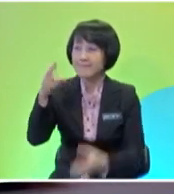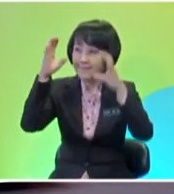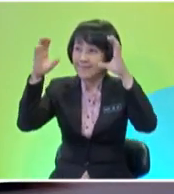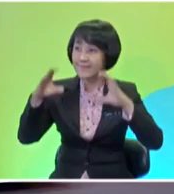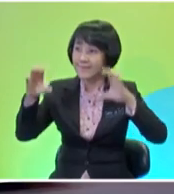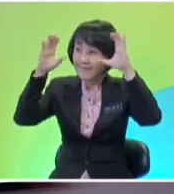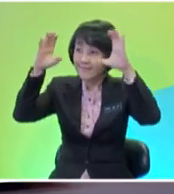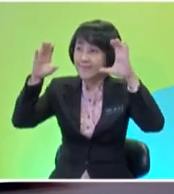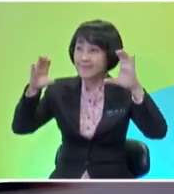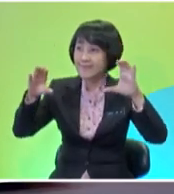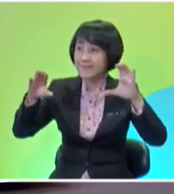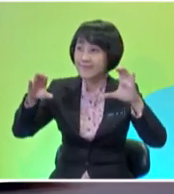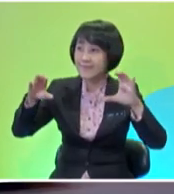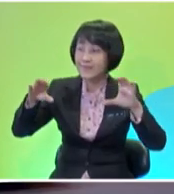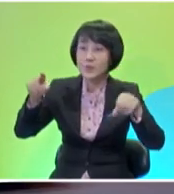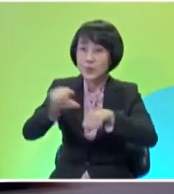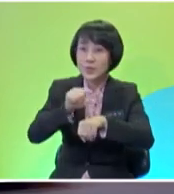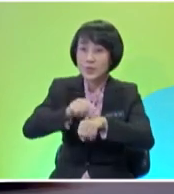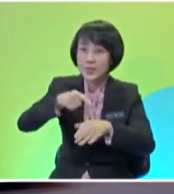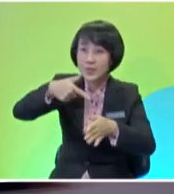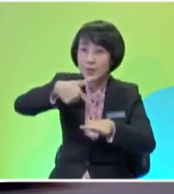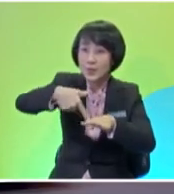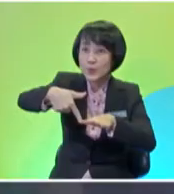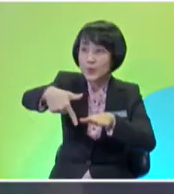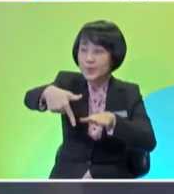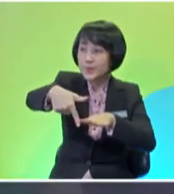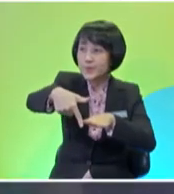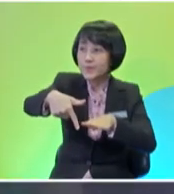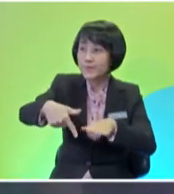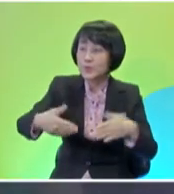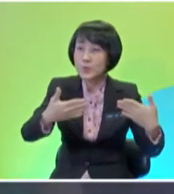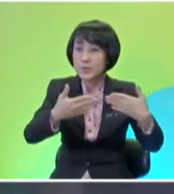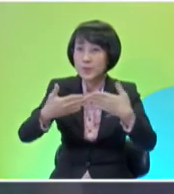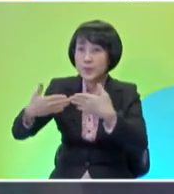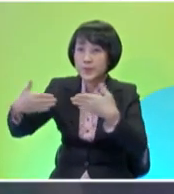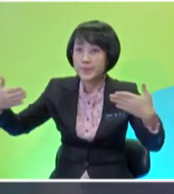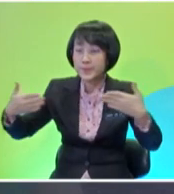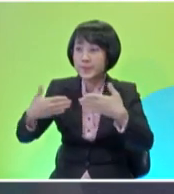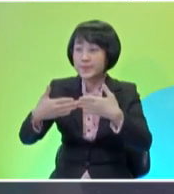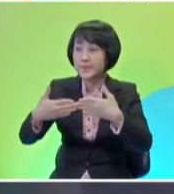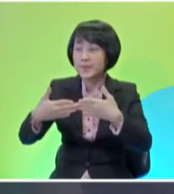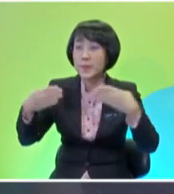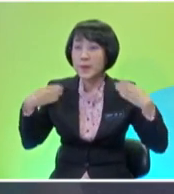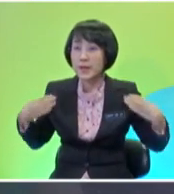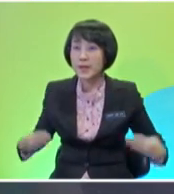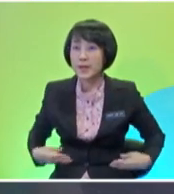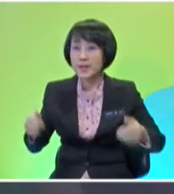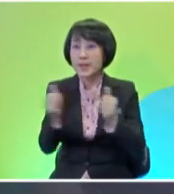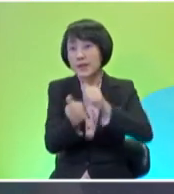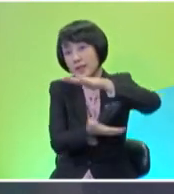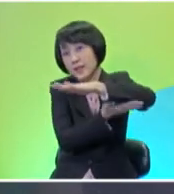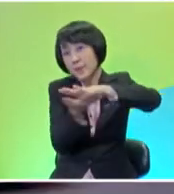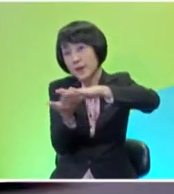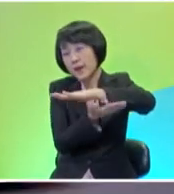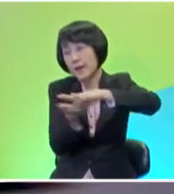Baik. Cikgu tengah buat okay. Kita nak sambungkan badan dia kepada tapak dia. Badan dengan tapak dulu. Yeah. Okey.